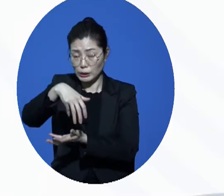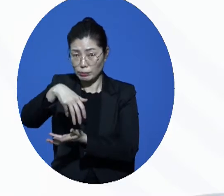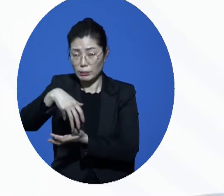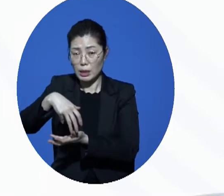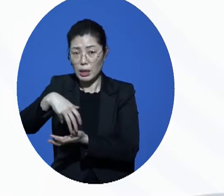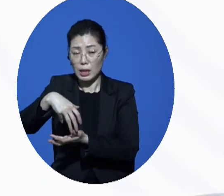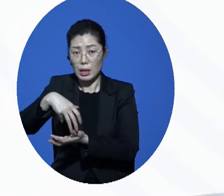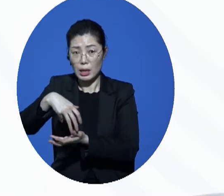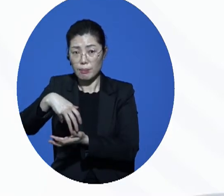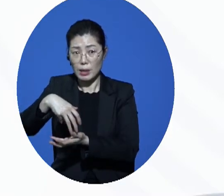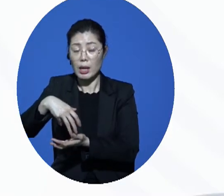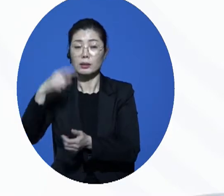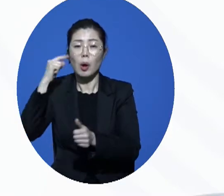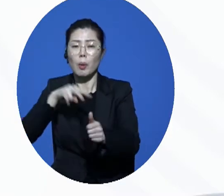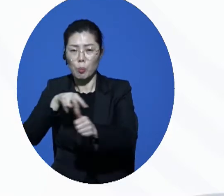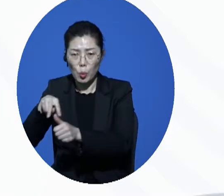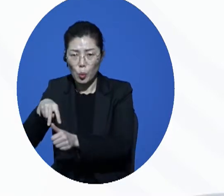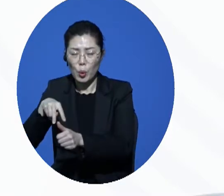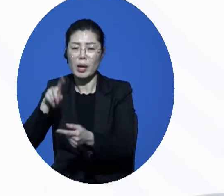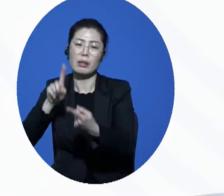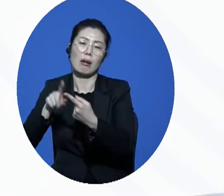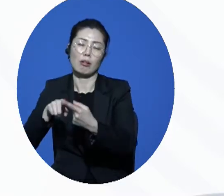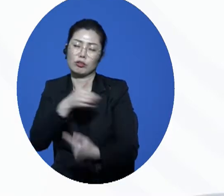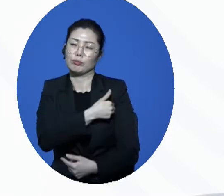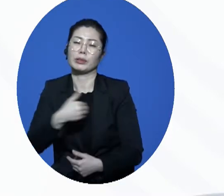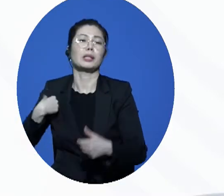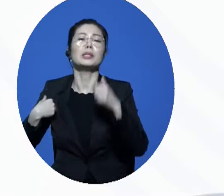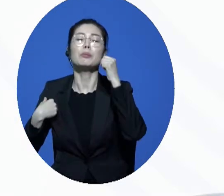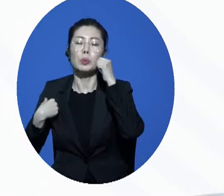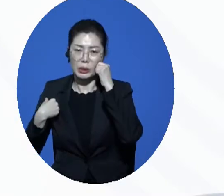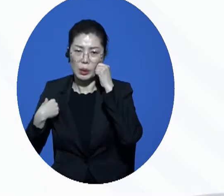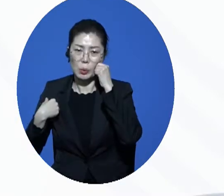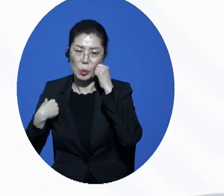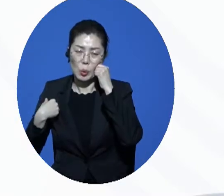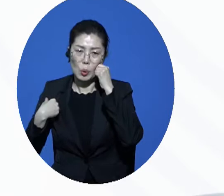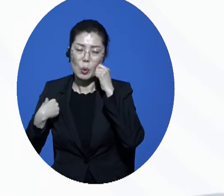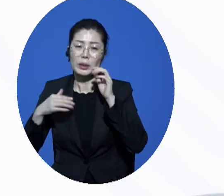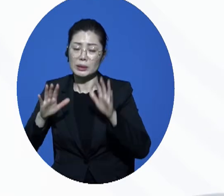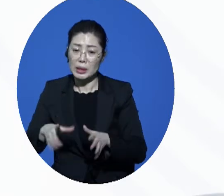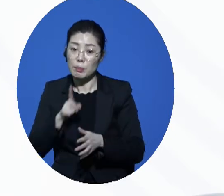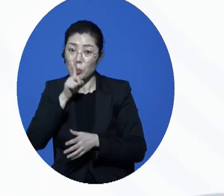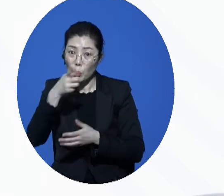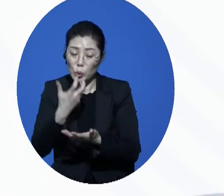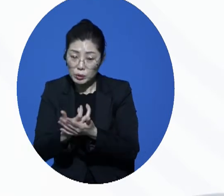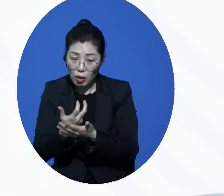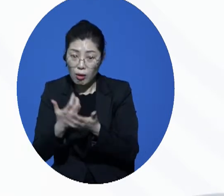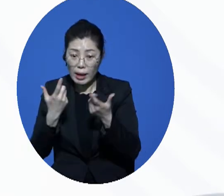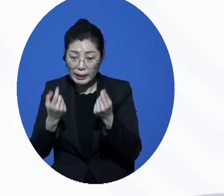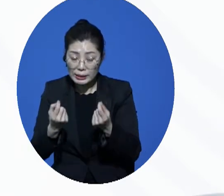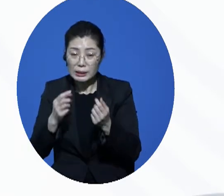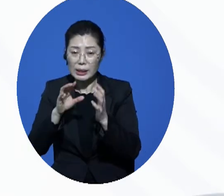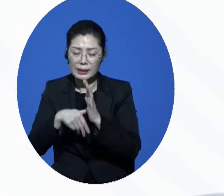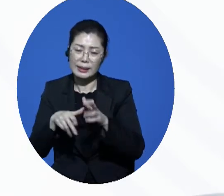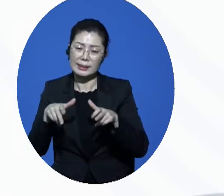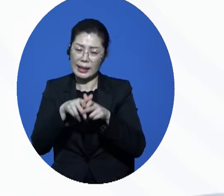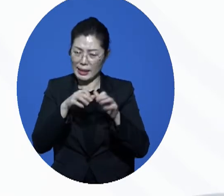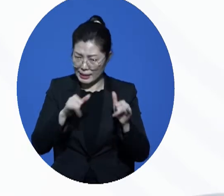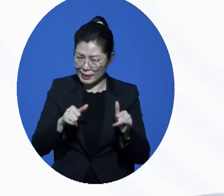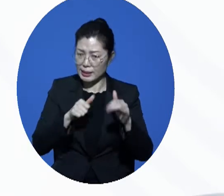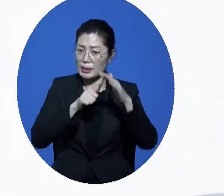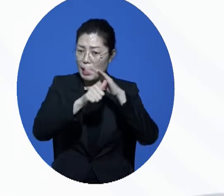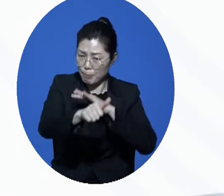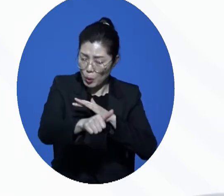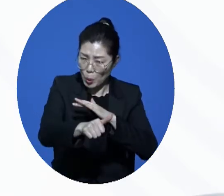모니터링 메커니즘에서 우리가 득한 정보는 충분치 않았습니다. 따라서 본 보고서 같은 경우에는 장애인들과 그들을